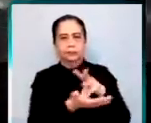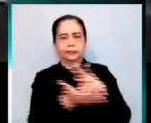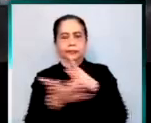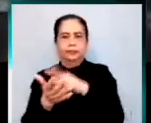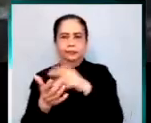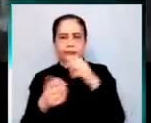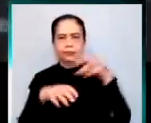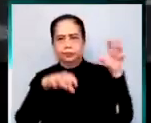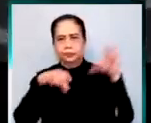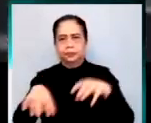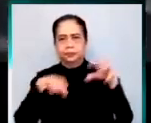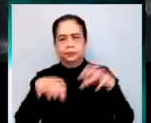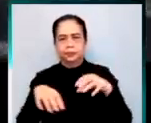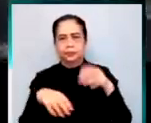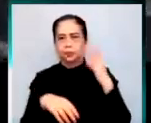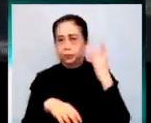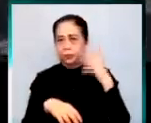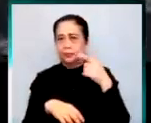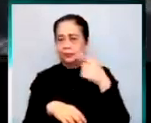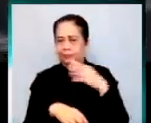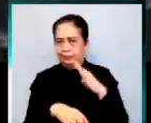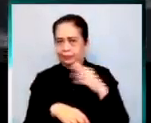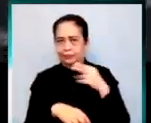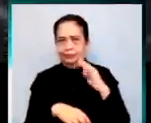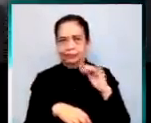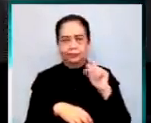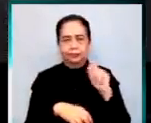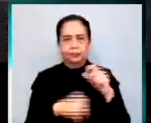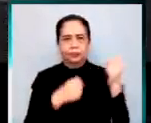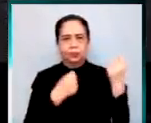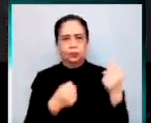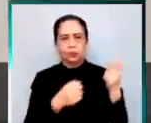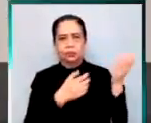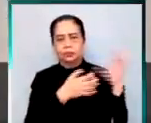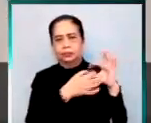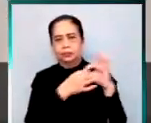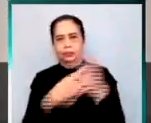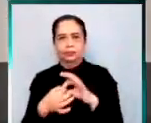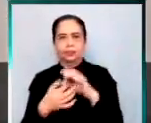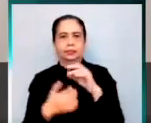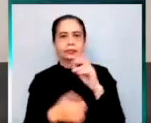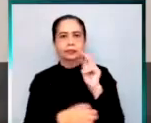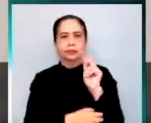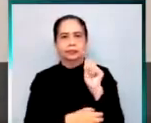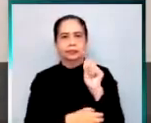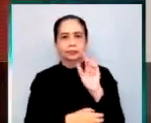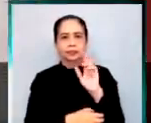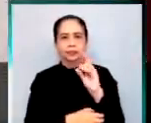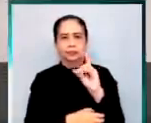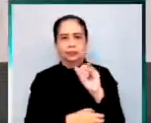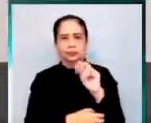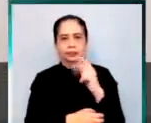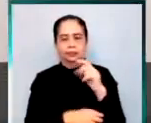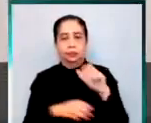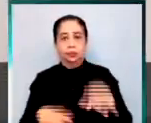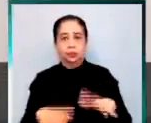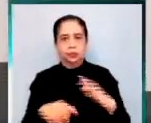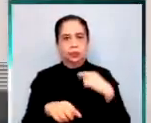at dulot ng habagat na pinalalakas ng bagyong Carding. Nagpalala rin sa pagbaha ang mga baradong